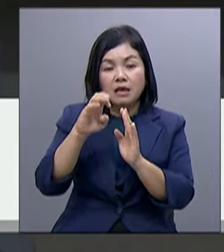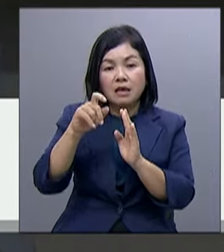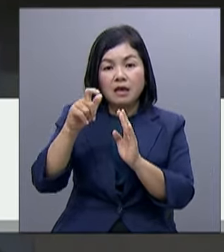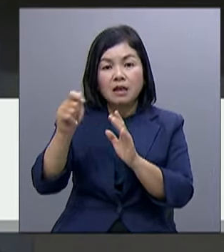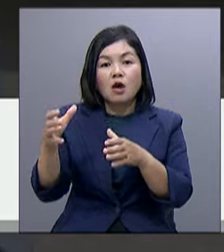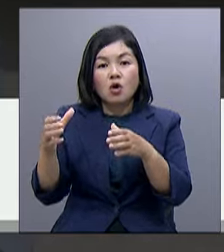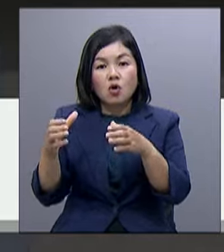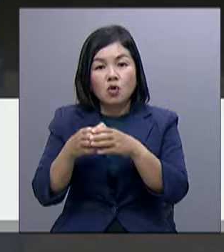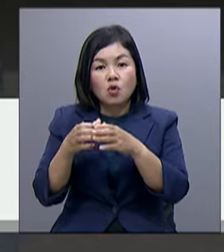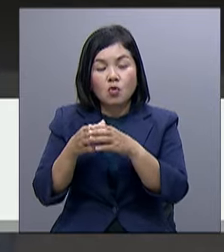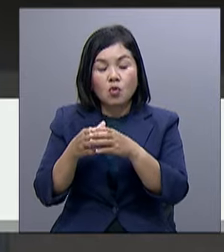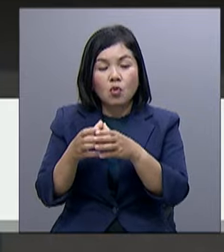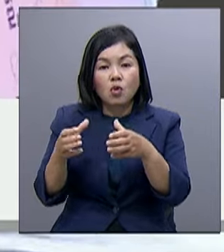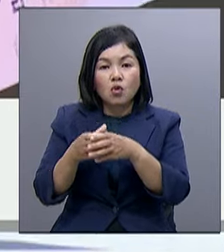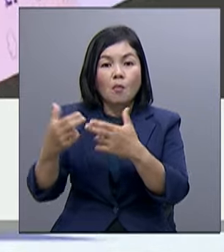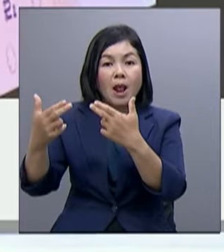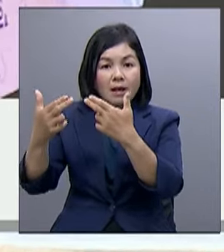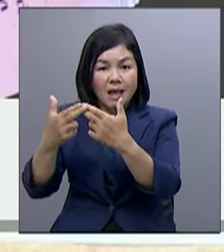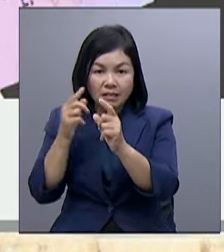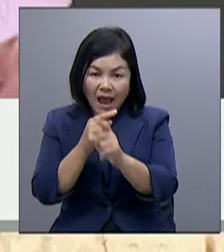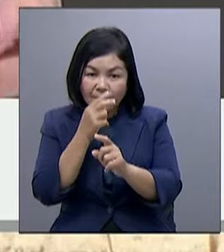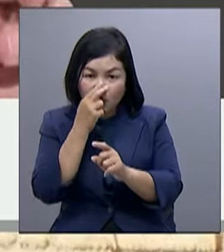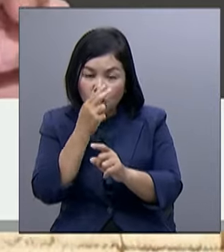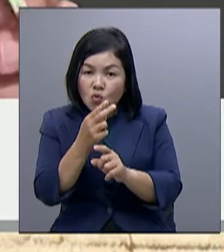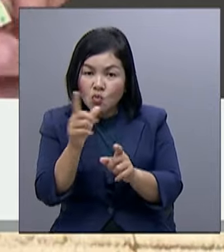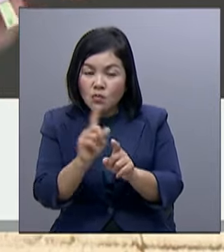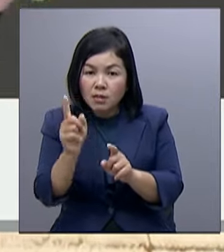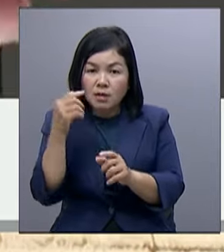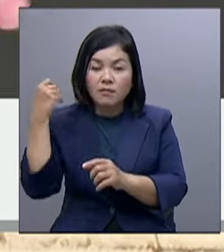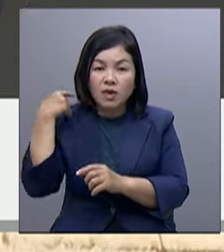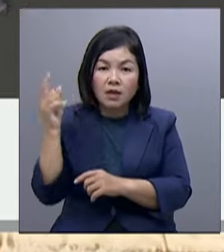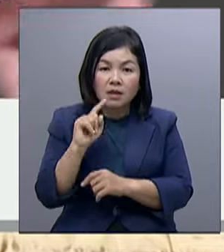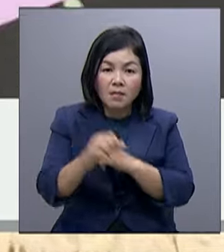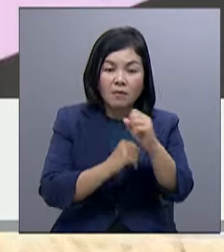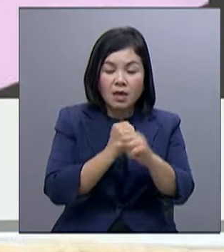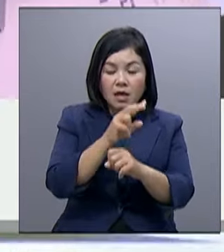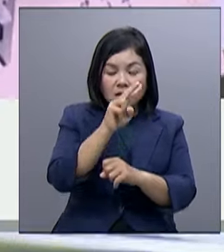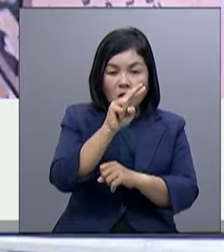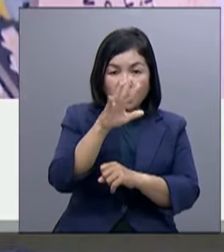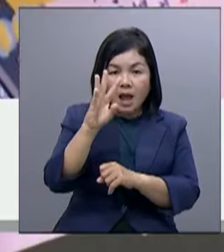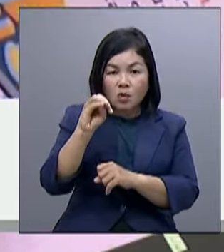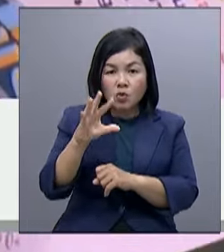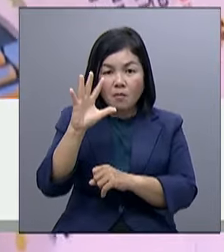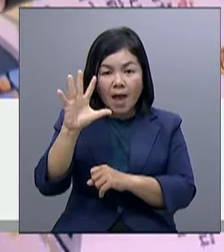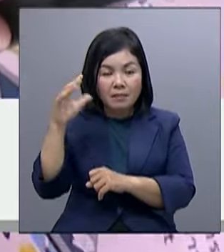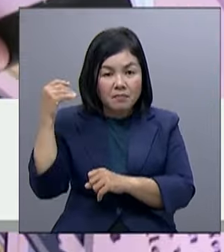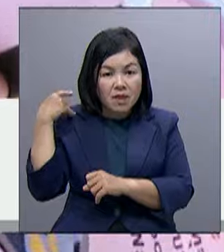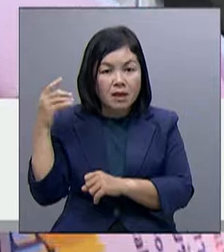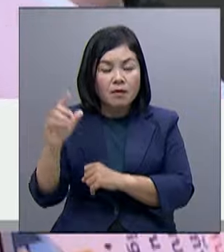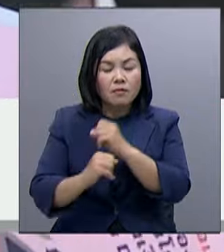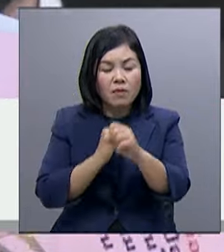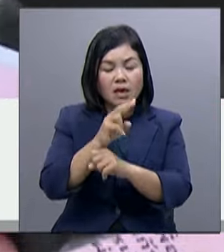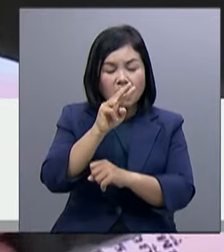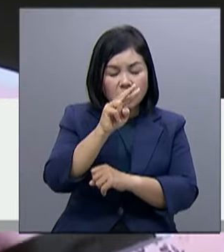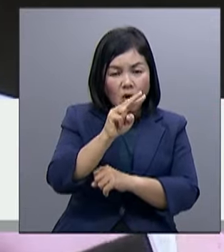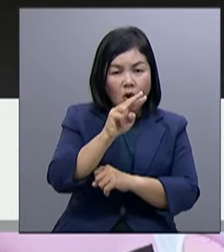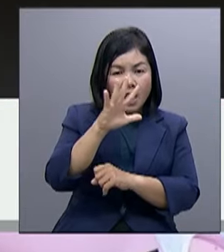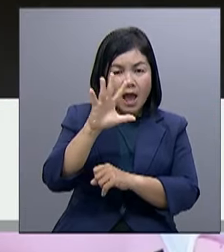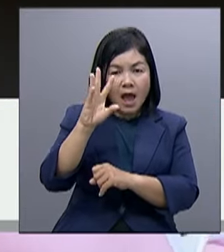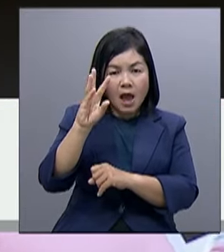ประชารัฐค่ะก็ติดเรื่องการจัดทำร่างงบปี 68แล้วก็ไปพบบอกว่าจะของบดิจิทัลwalletโดยใช้กระดาษแผ่น